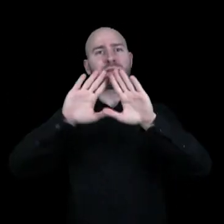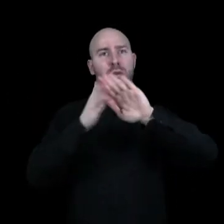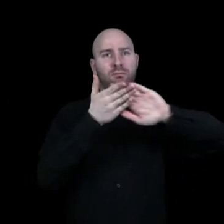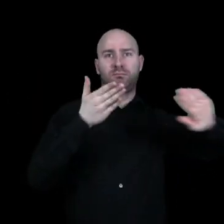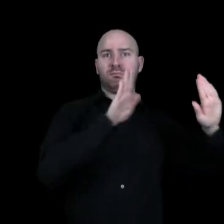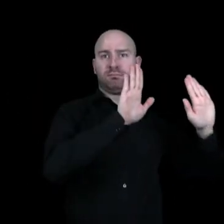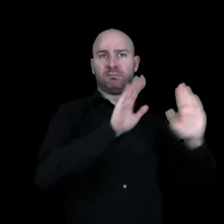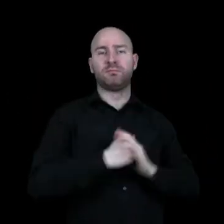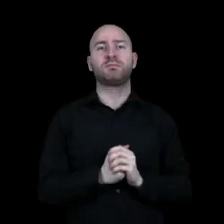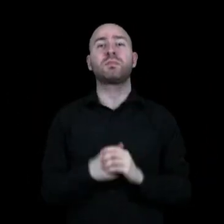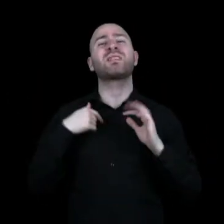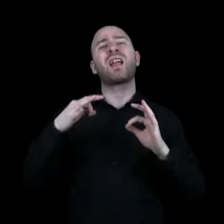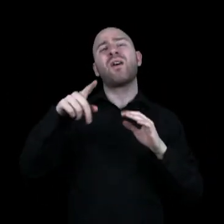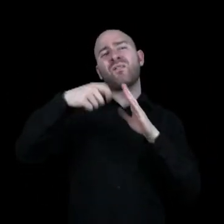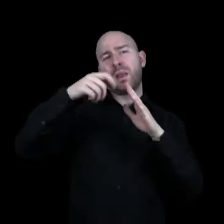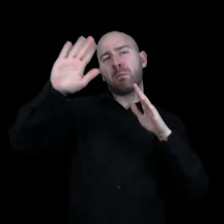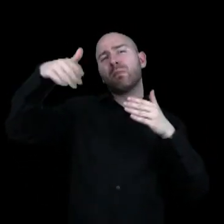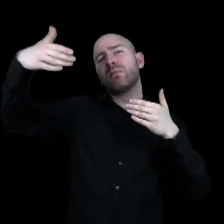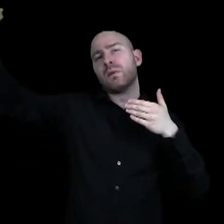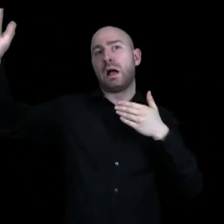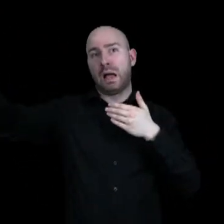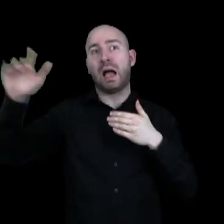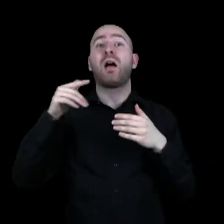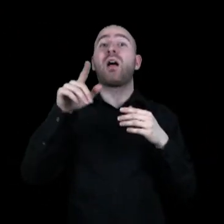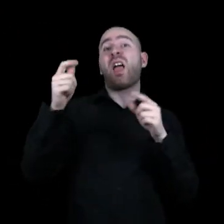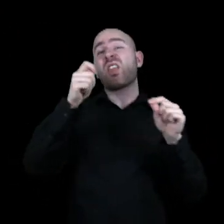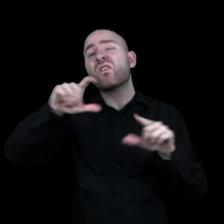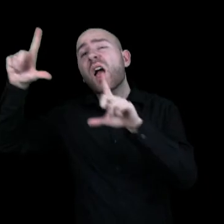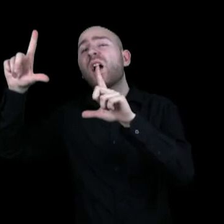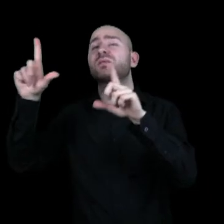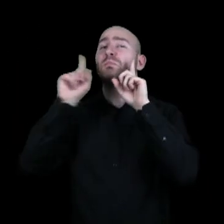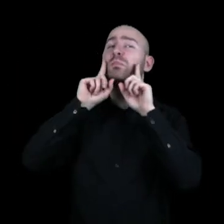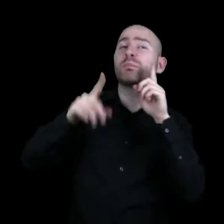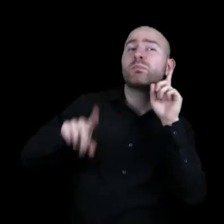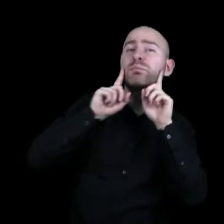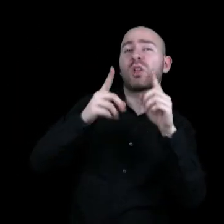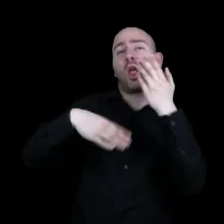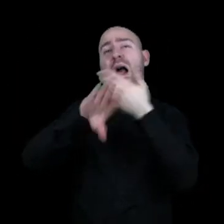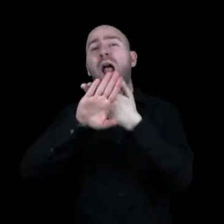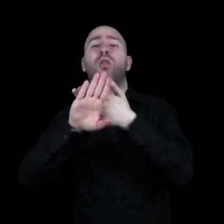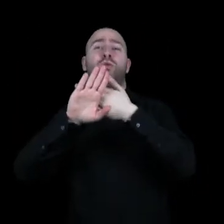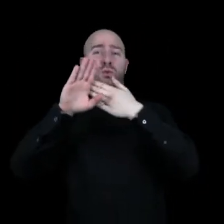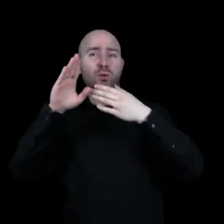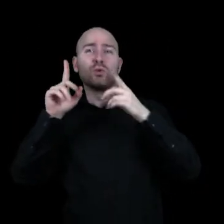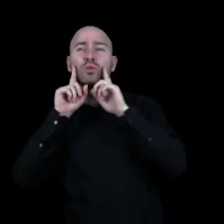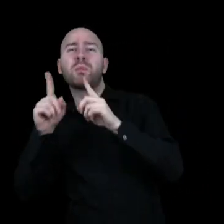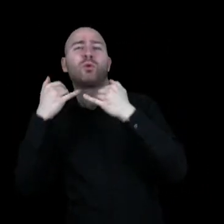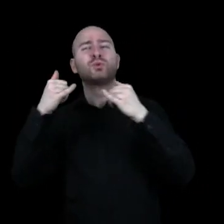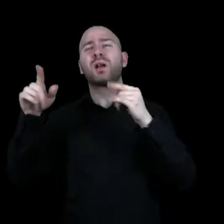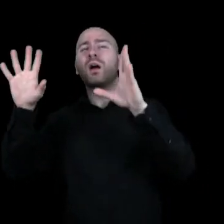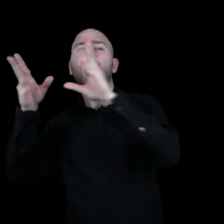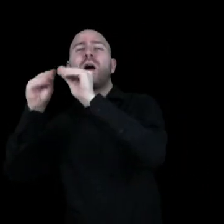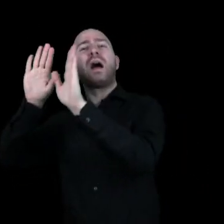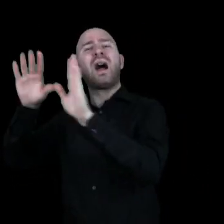wpływu inflacji. Temat zgłębimy w kolejnych odcinkach. Gdyby nie inflacja, realne i nominalne stopy procentowe